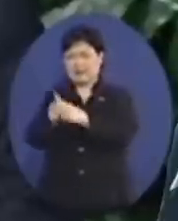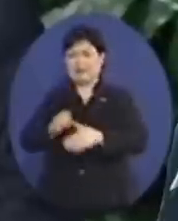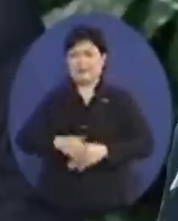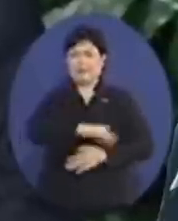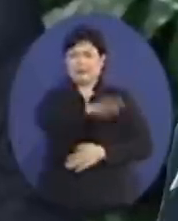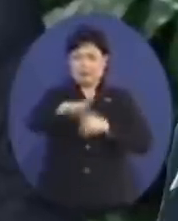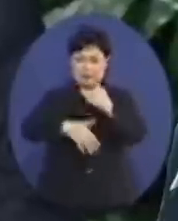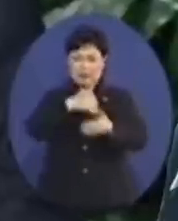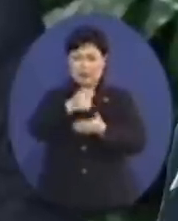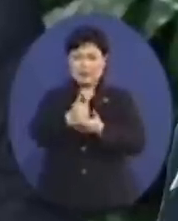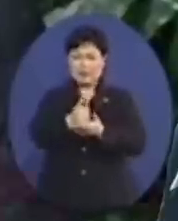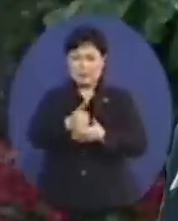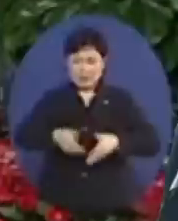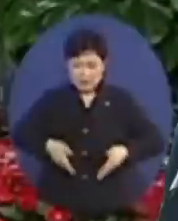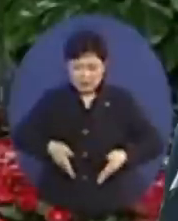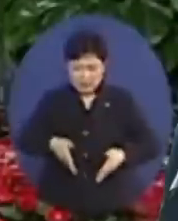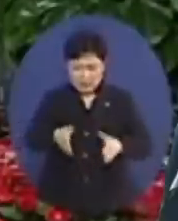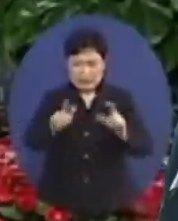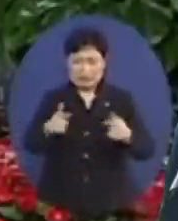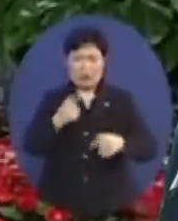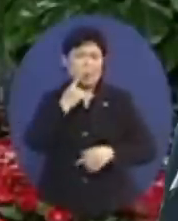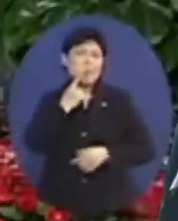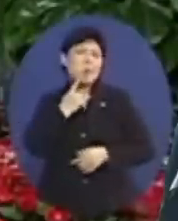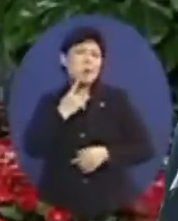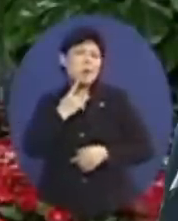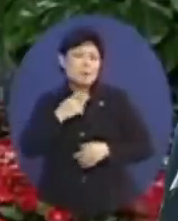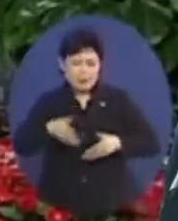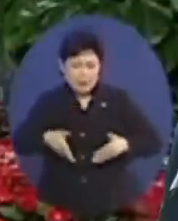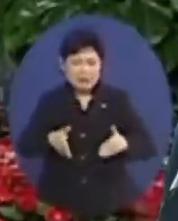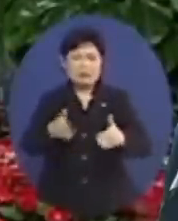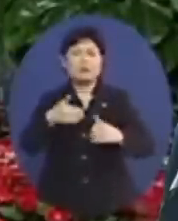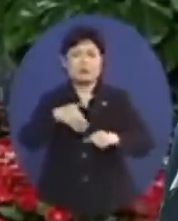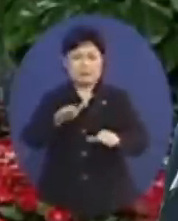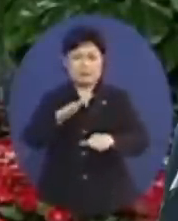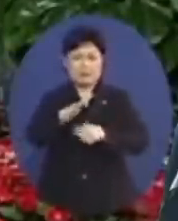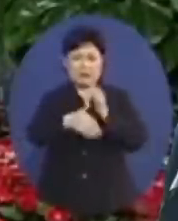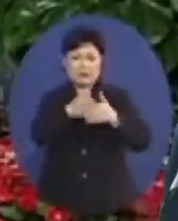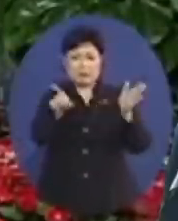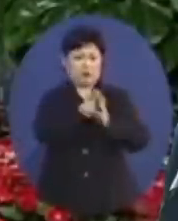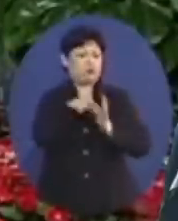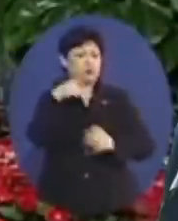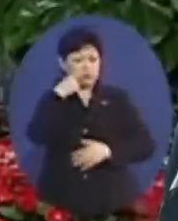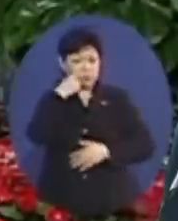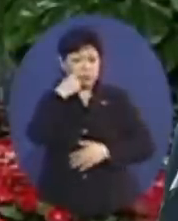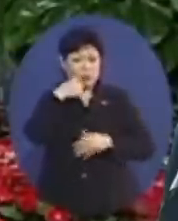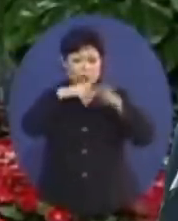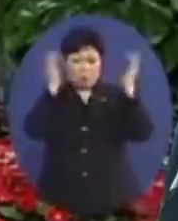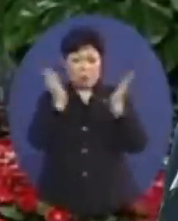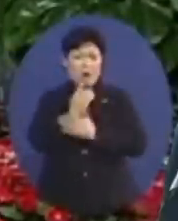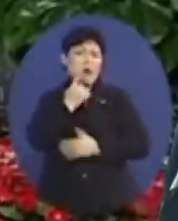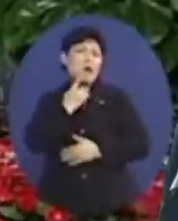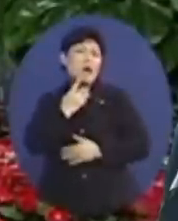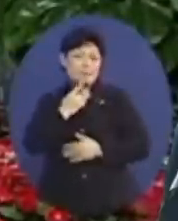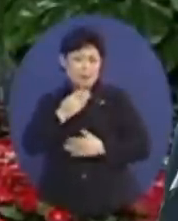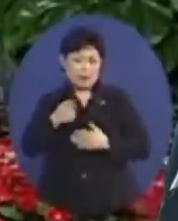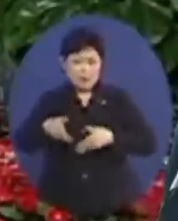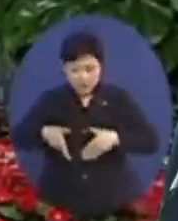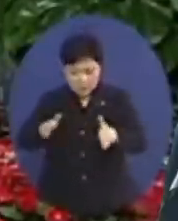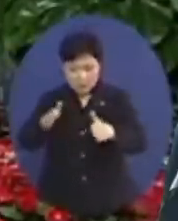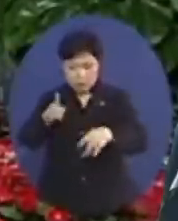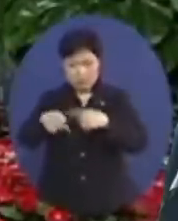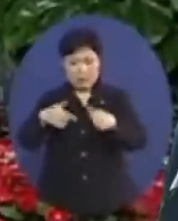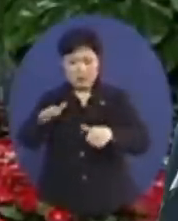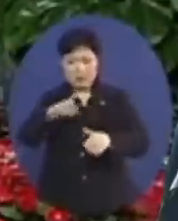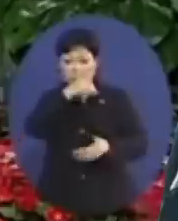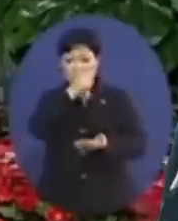우리는 하나님의 길이 아닌 제 탐욕의 길로 다 나갔습니다. 하나님 믿지 않았어요. 전부 탐욕의 길로 왔습니다. 이 모든 죄의